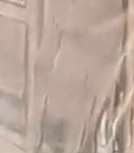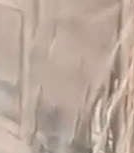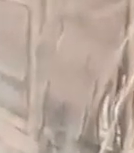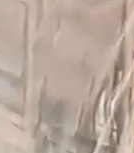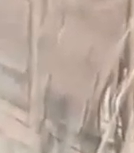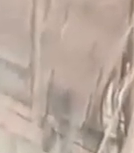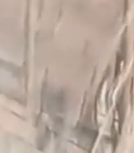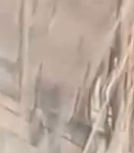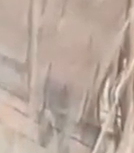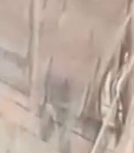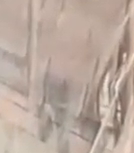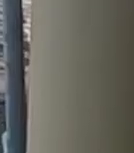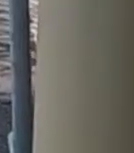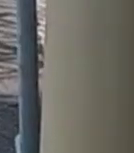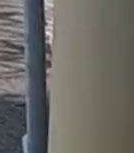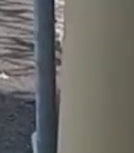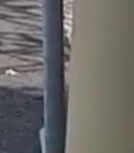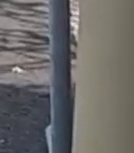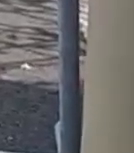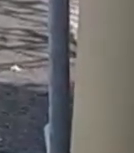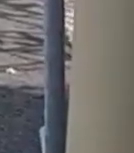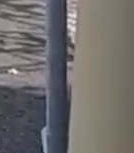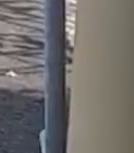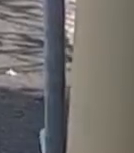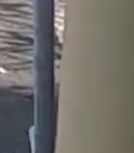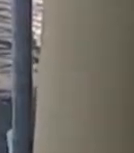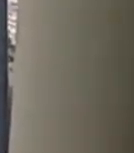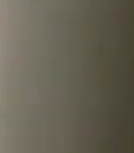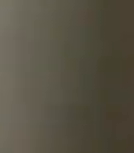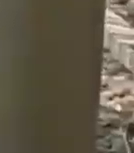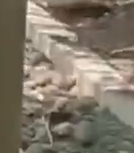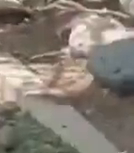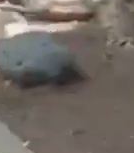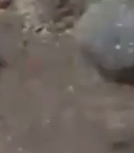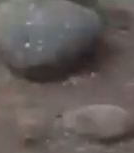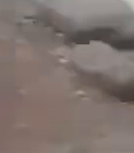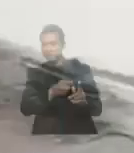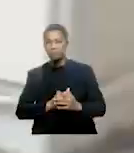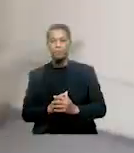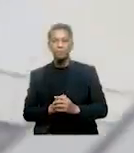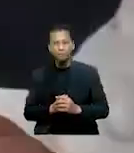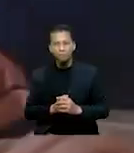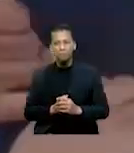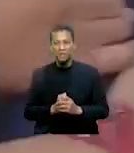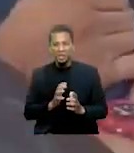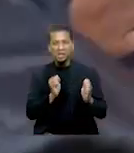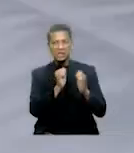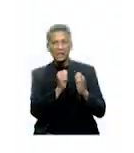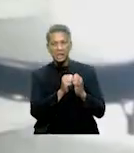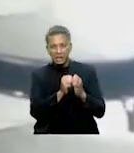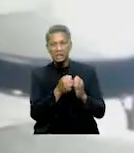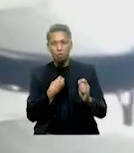mengancam korban jika berani melapor. Untuk memperdaya para korban, pelaku menjanjikan akan mendampingi para santri hingga kuliah.